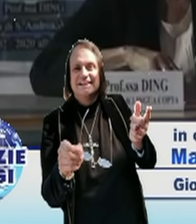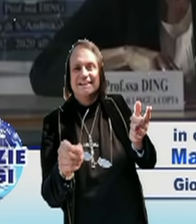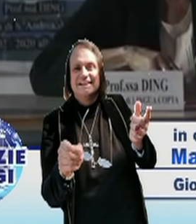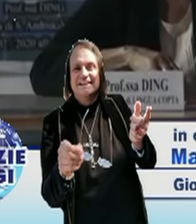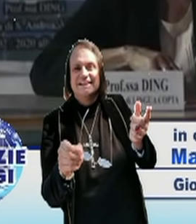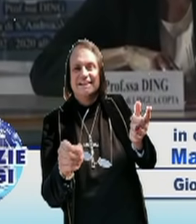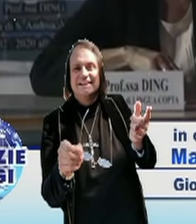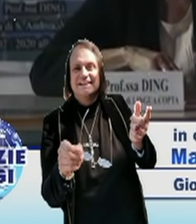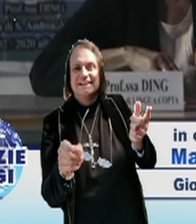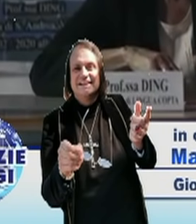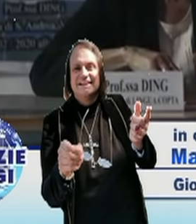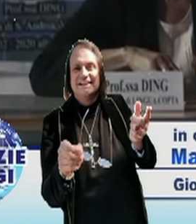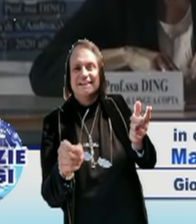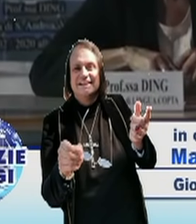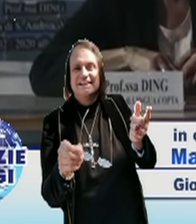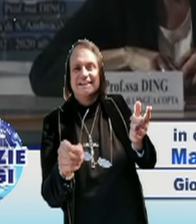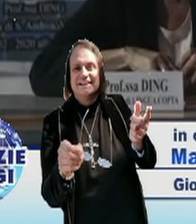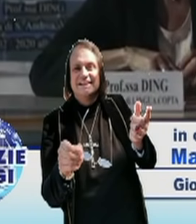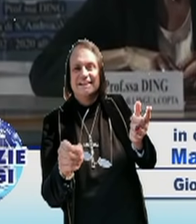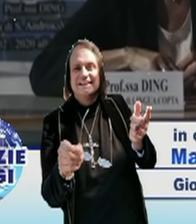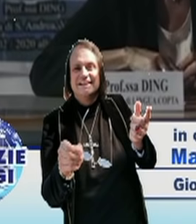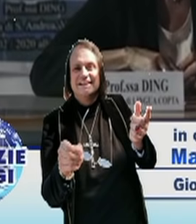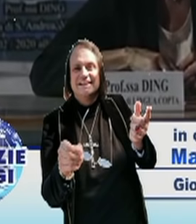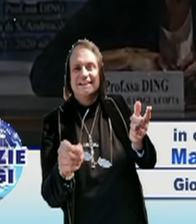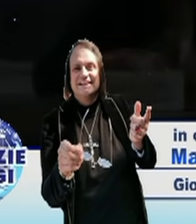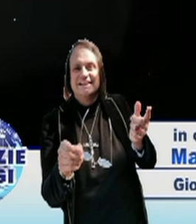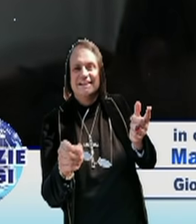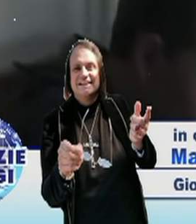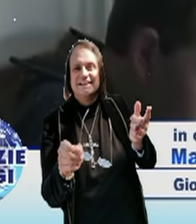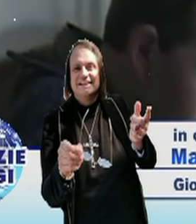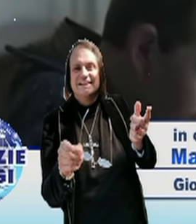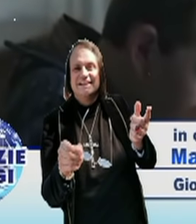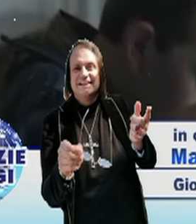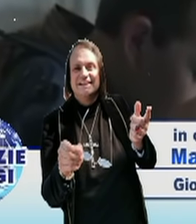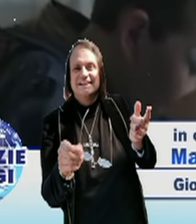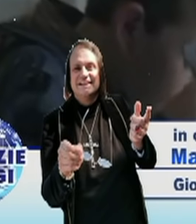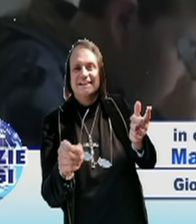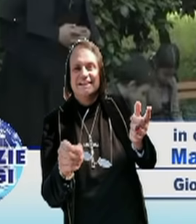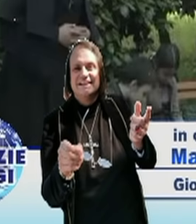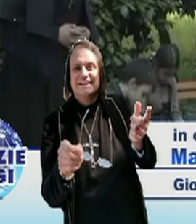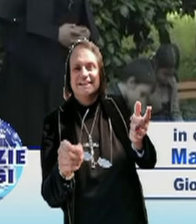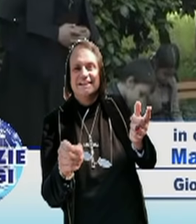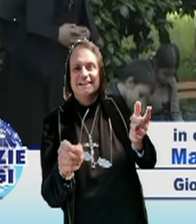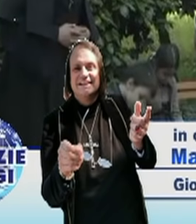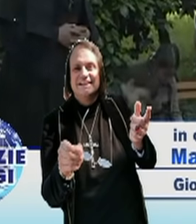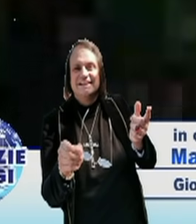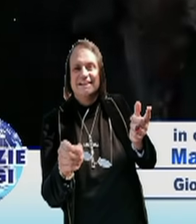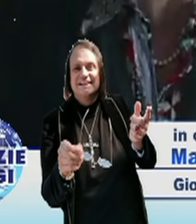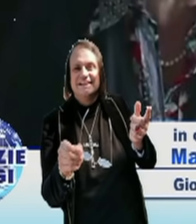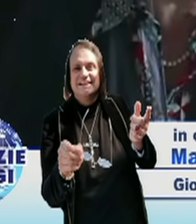che insegna ad amare, che insegna ad amare nel silenzio, in maniera garbata, senza strombattamenti mediatici, ma poi, come